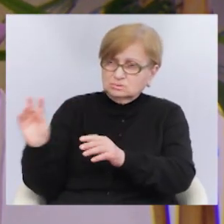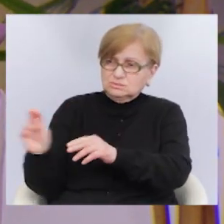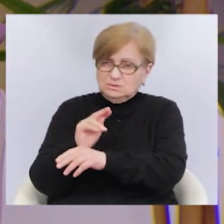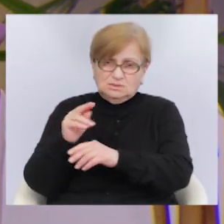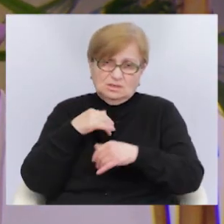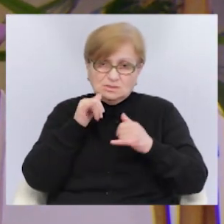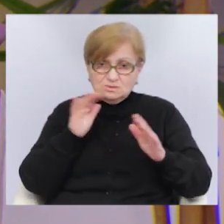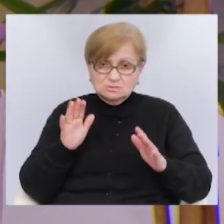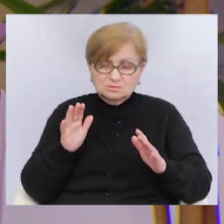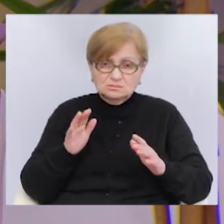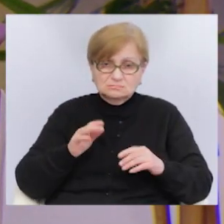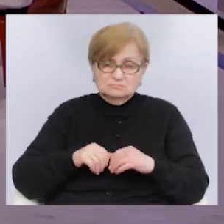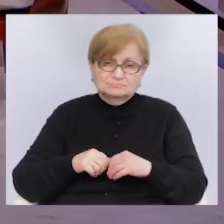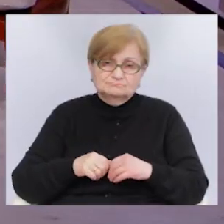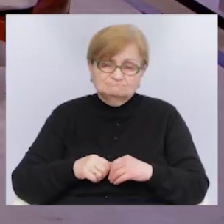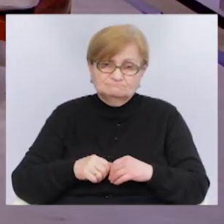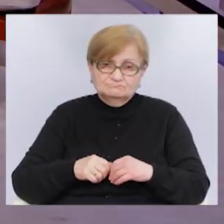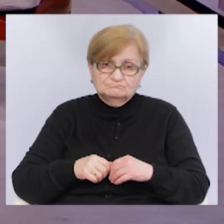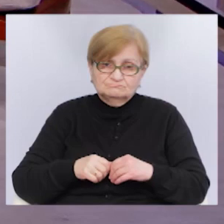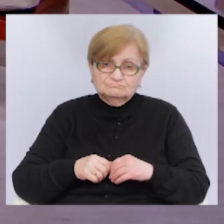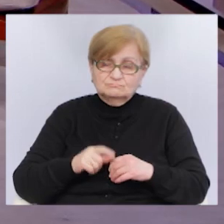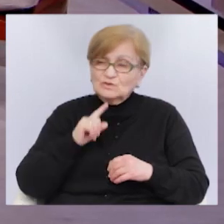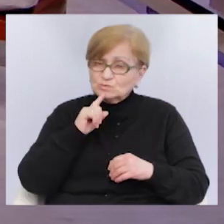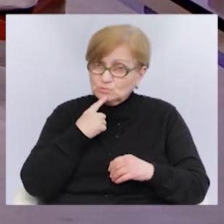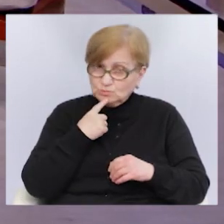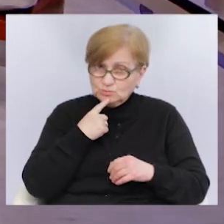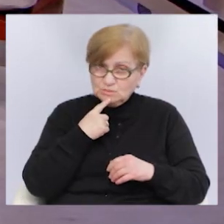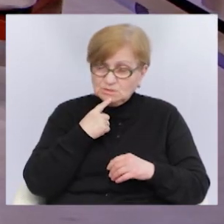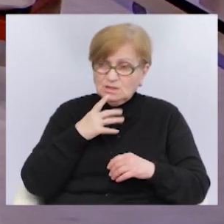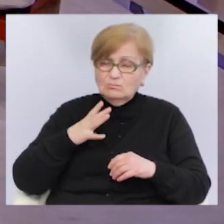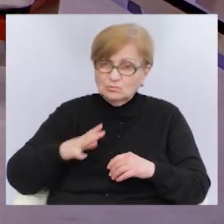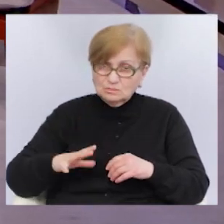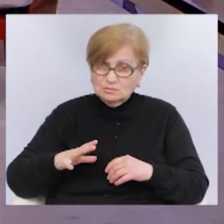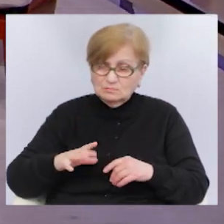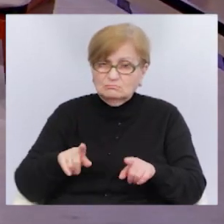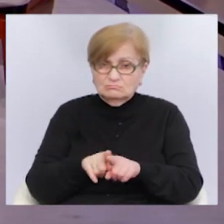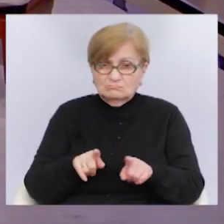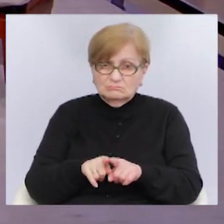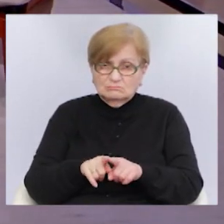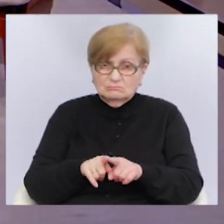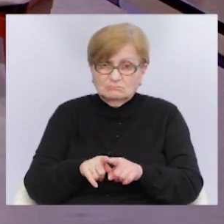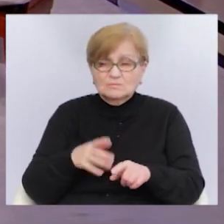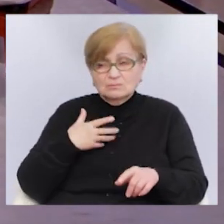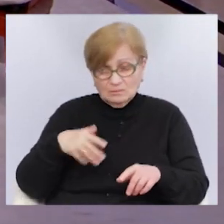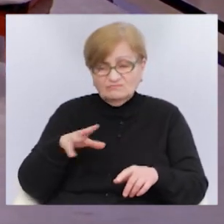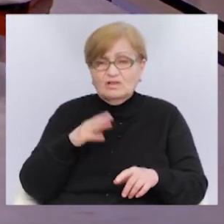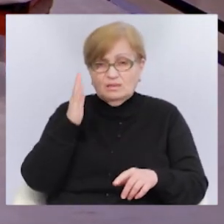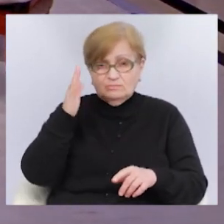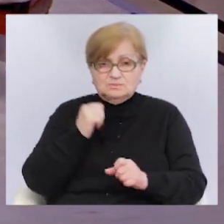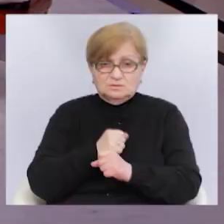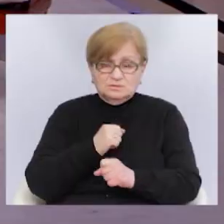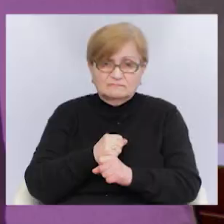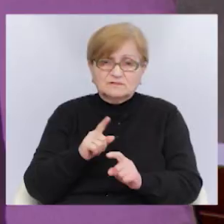რომ ძალიან გვინდა, რომ ესე მოხდეს. კი ბატონო. რთული არის ამის ატანა და მაინც ჩვენ ყველაფერს გავაკეთებთ, რაც